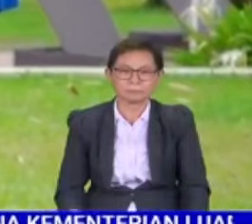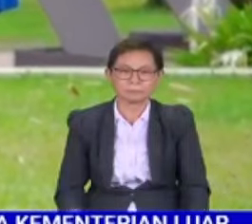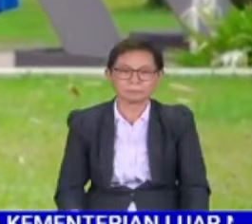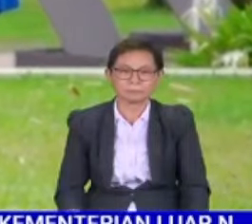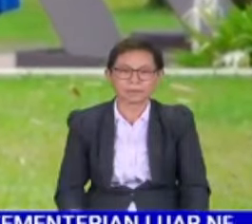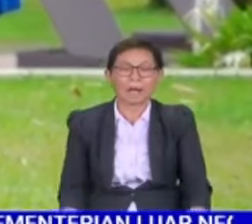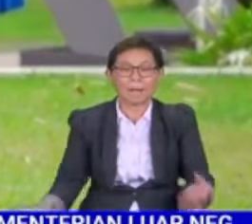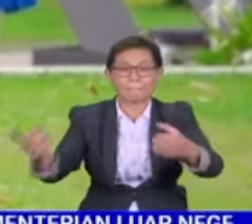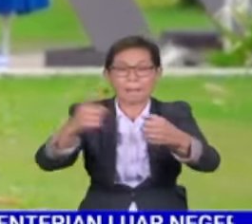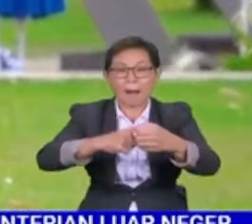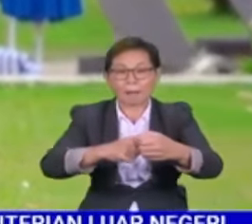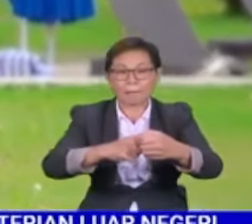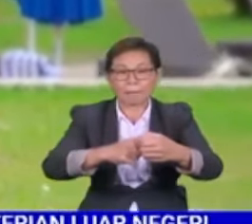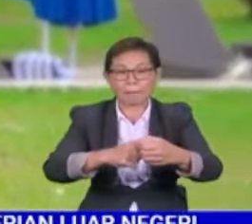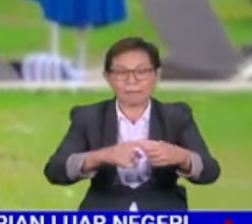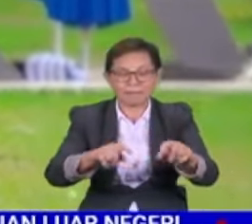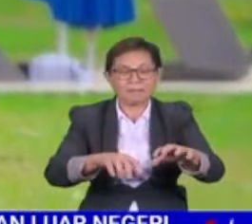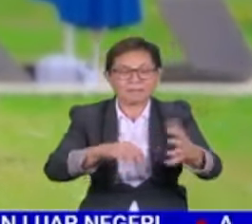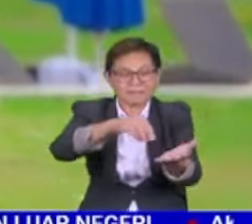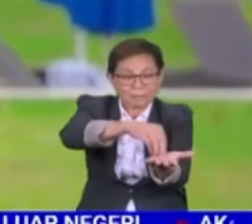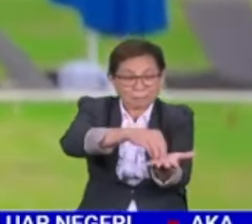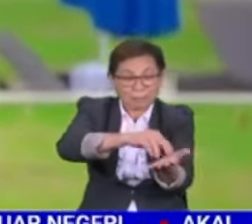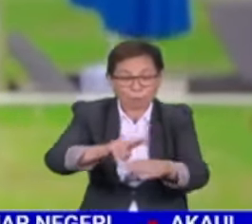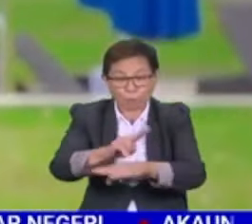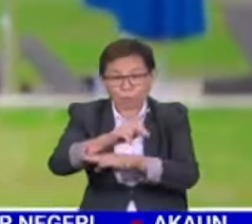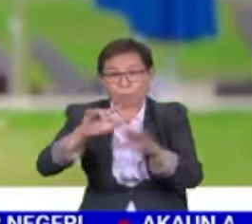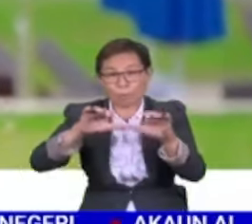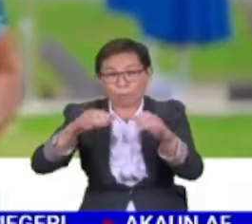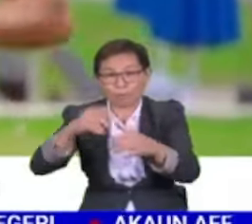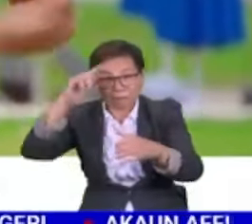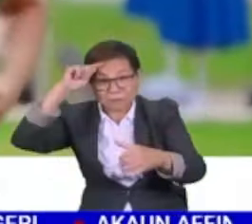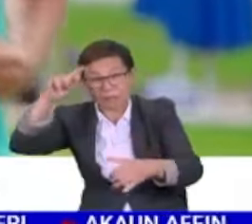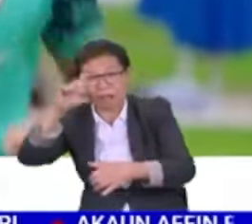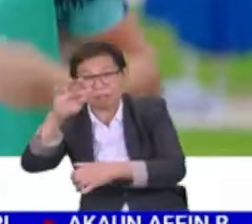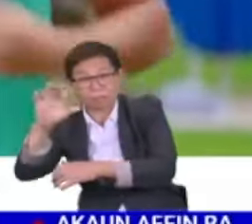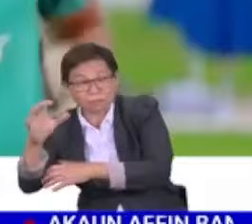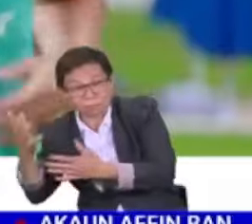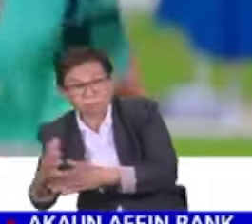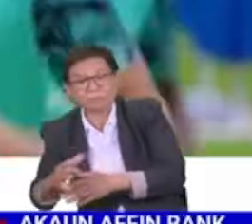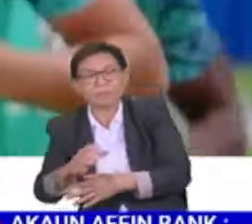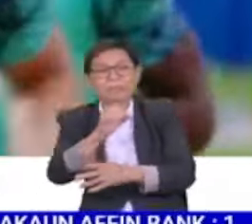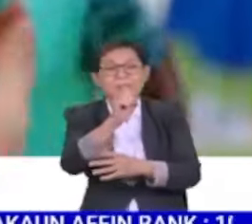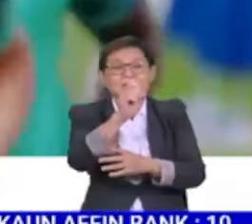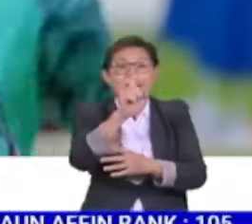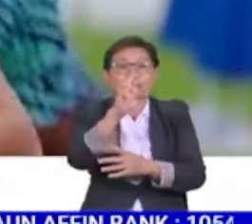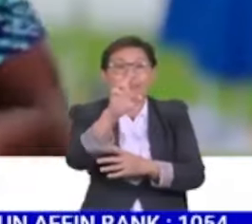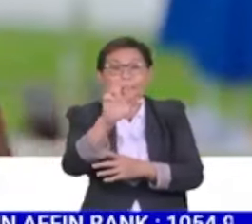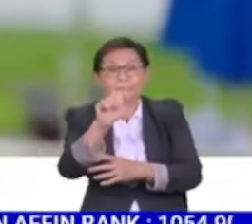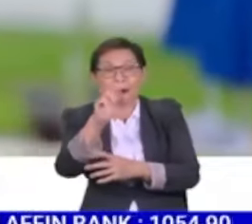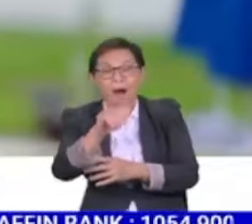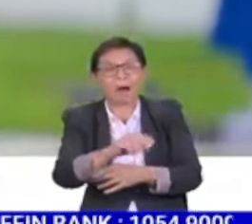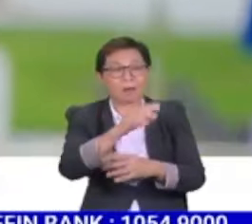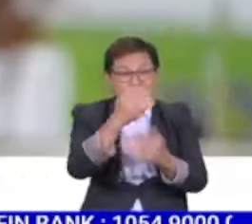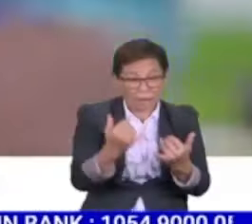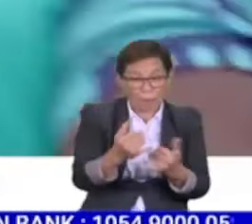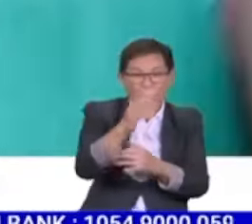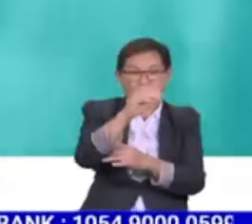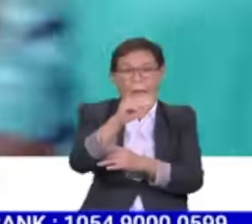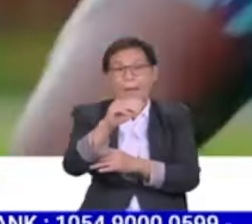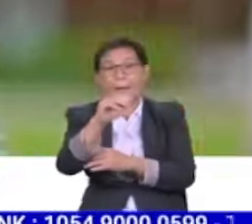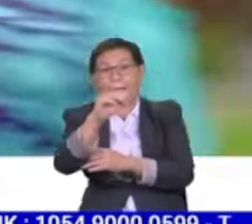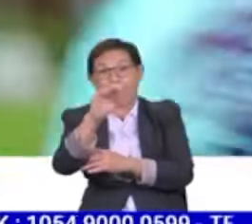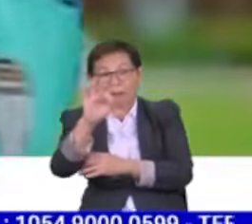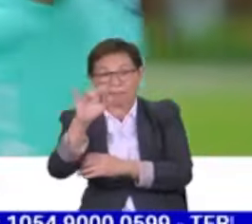Sementara itu, berhubung dengan perkembangan venue yang akan digunakan pasukan Terengganu FC, Stewart Ramalingam berkata MFL sedang menunggu